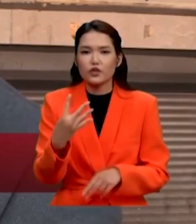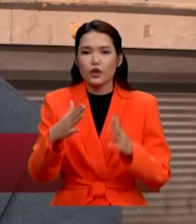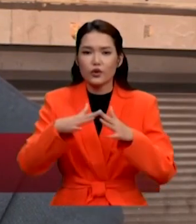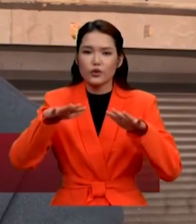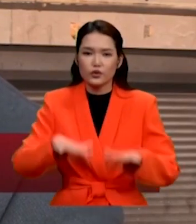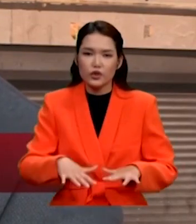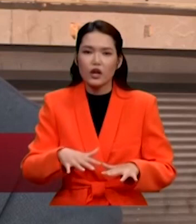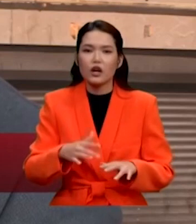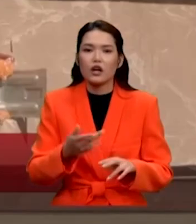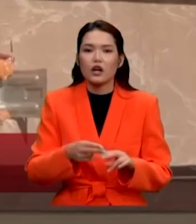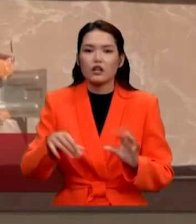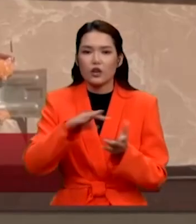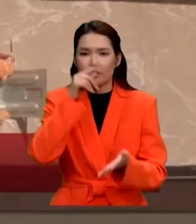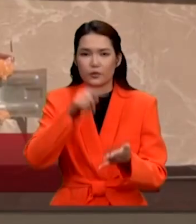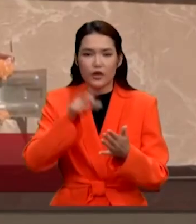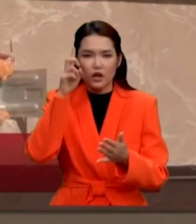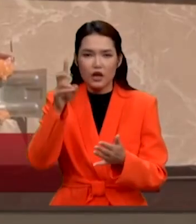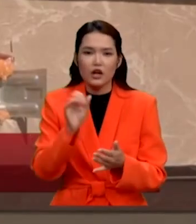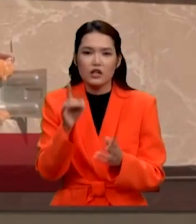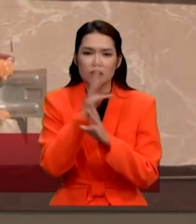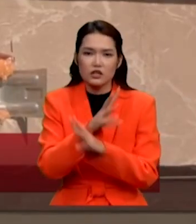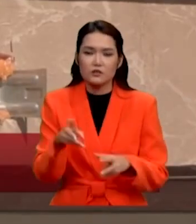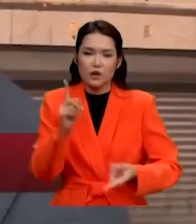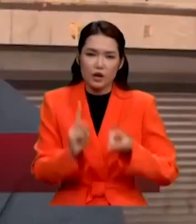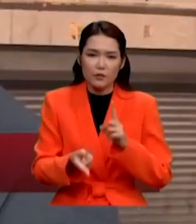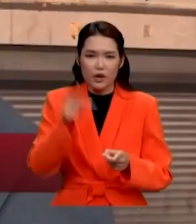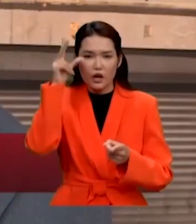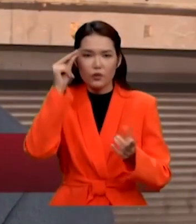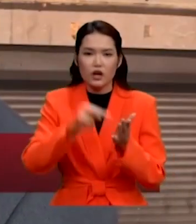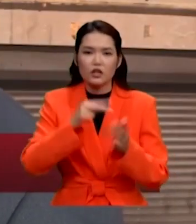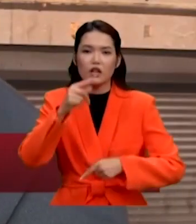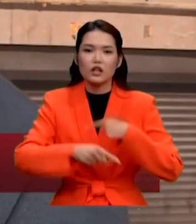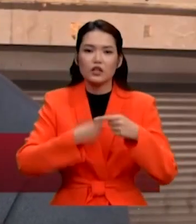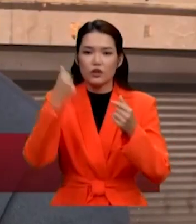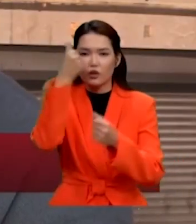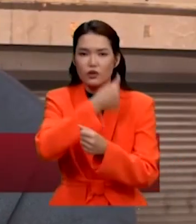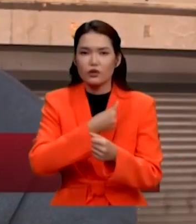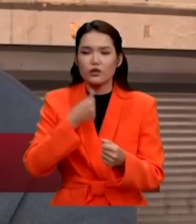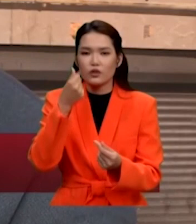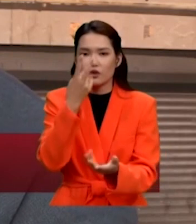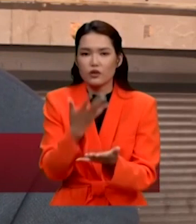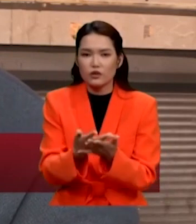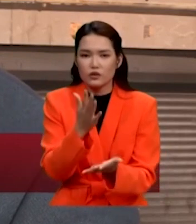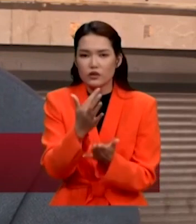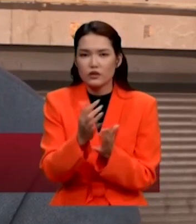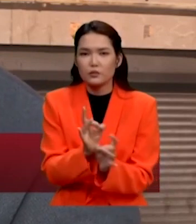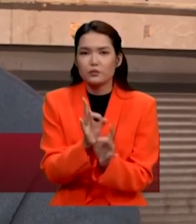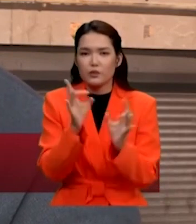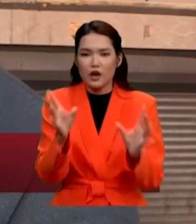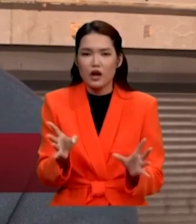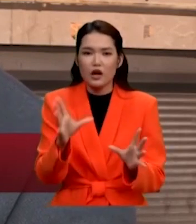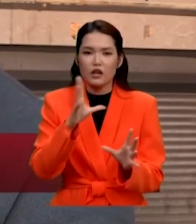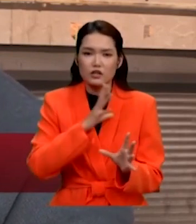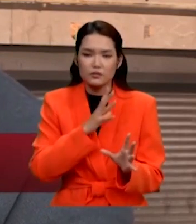уже планируем на республиканский бюджет. Утвержденная сумма на сегодняшний день где-то по 40 домам где-то